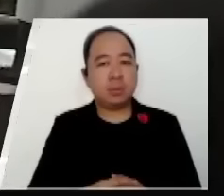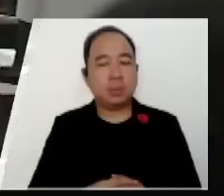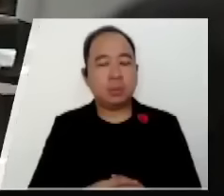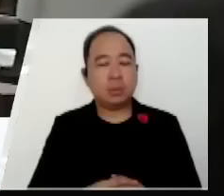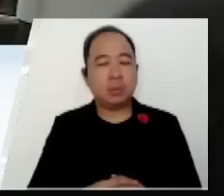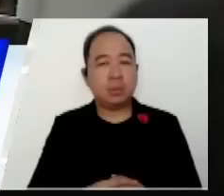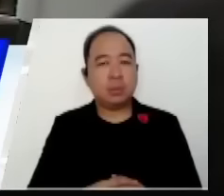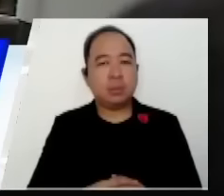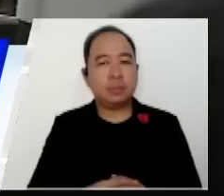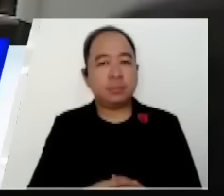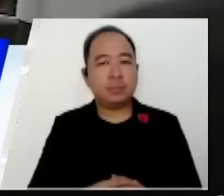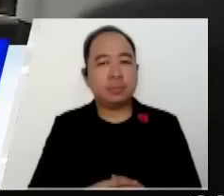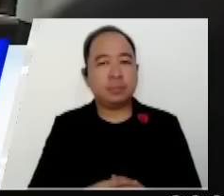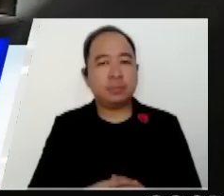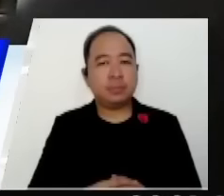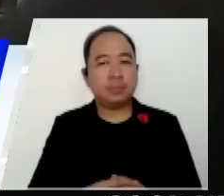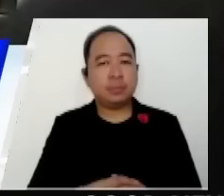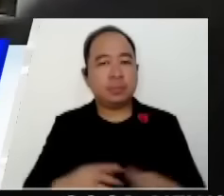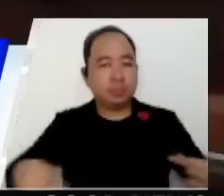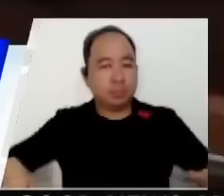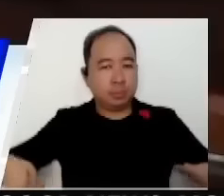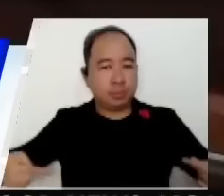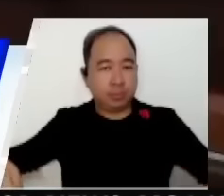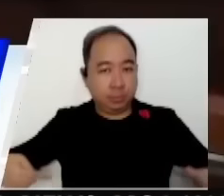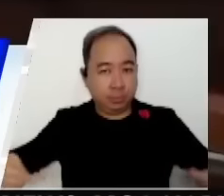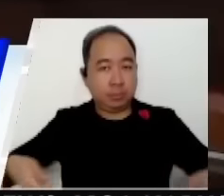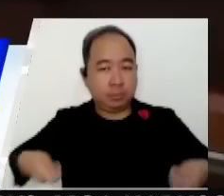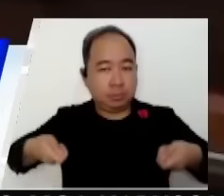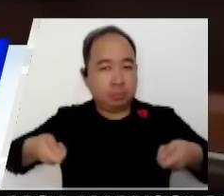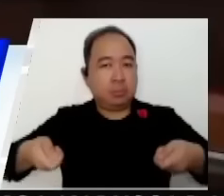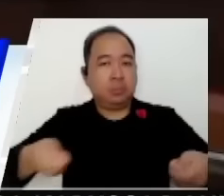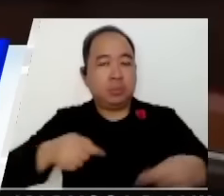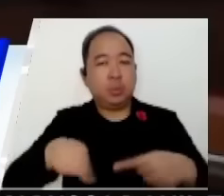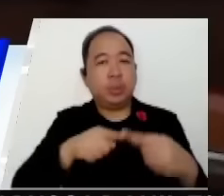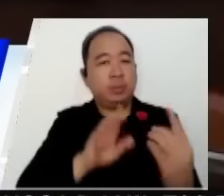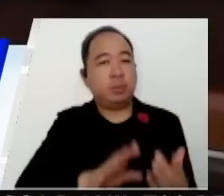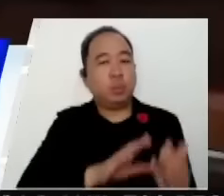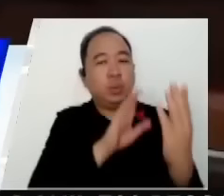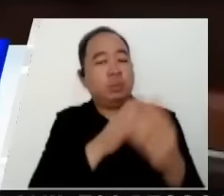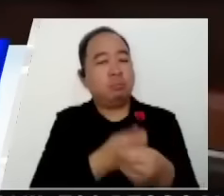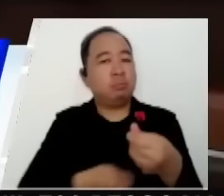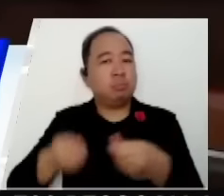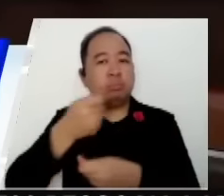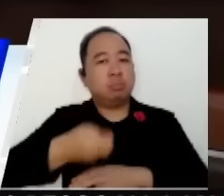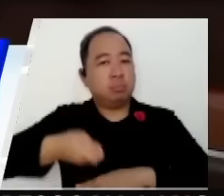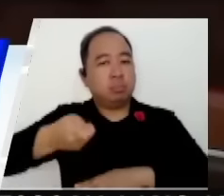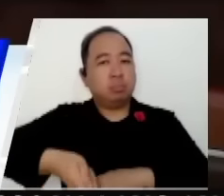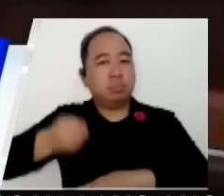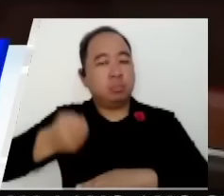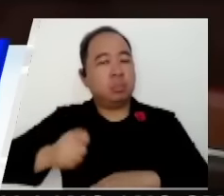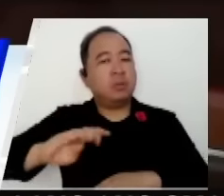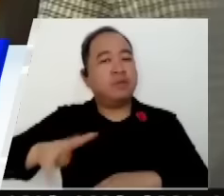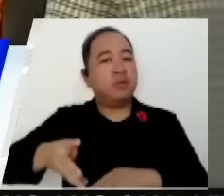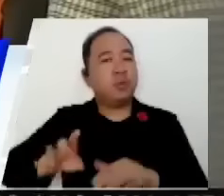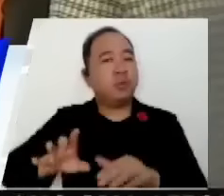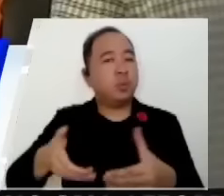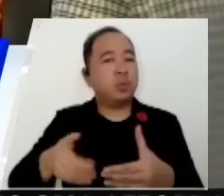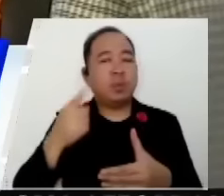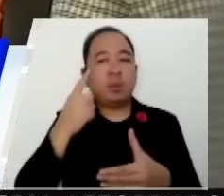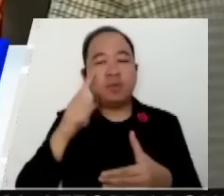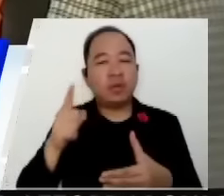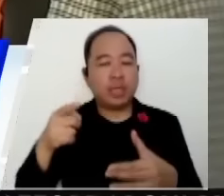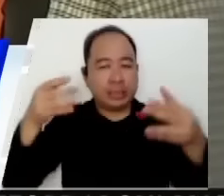Naka-wheelchair nang humarap si dating Makati Mayor Elenita Binay sa Sandigan Bayan 4th Division para sa pagbababa ng hatol sa kasong